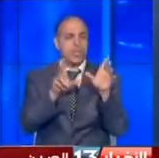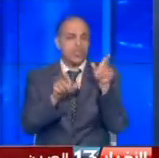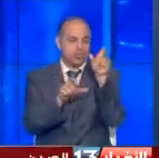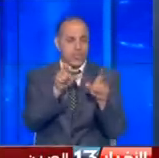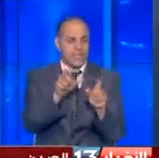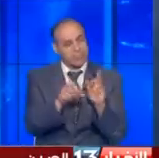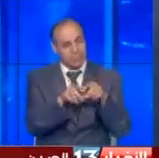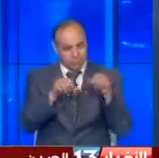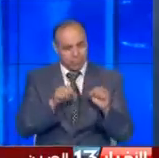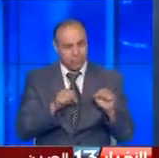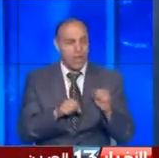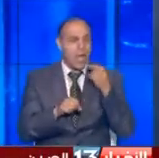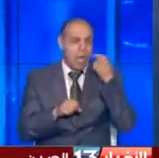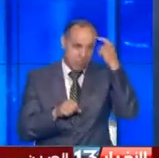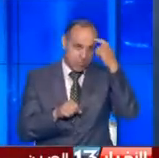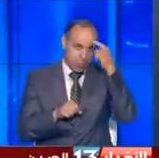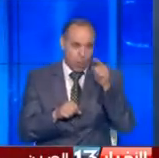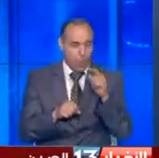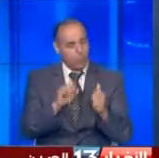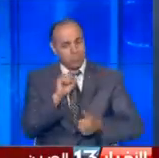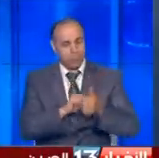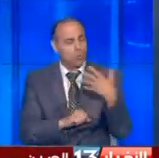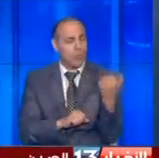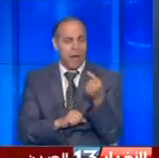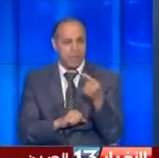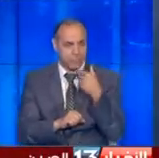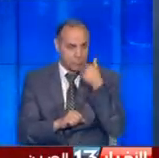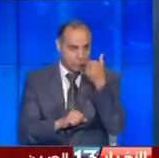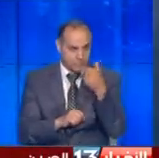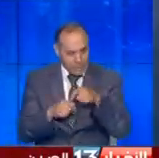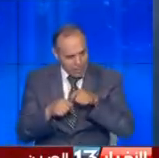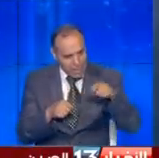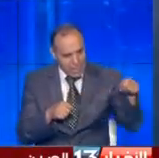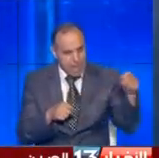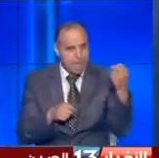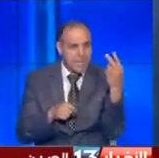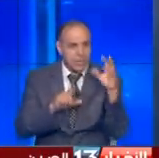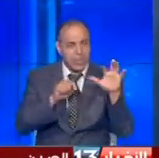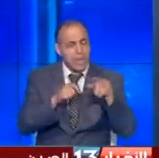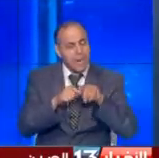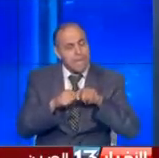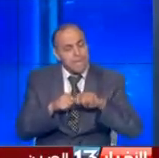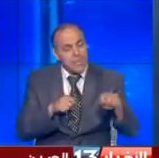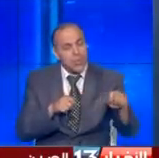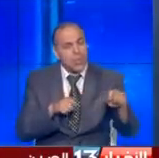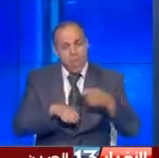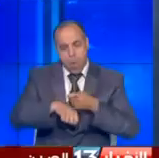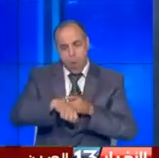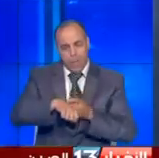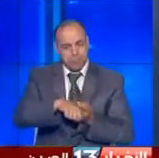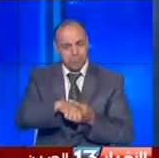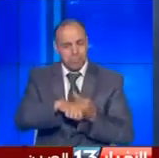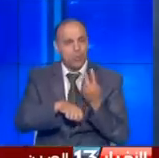متسابقا يحدوهم الأمل للظفر بالمرتبة الأولى بعد قطع مسافة 270 مترا في زمن يقل